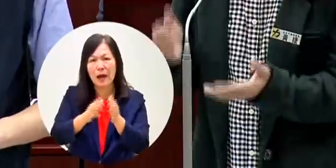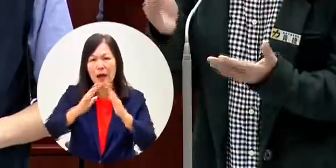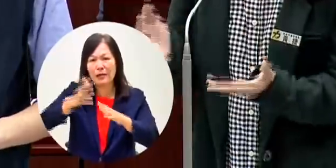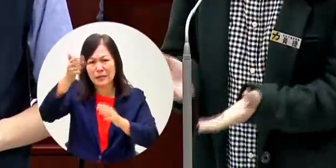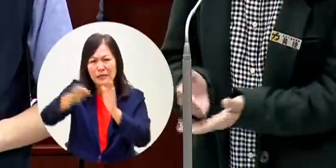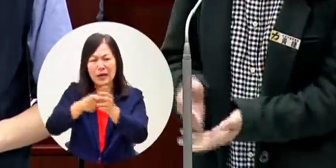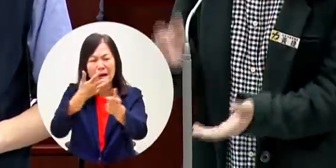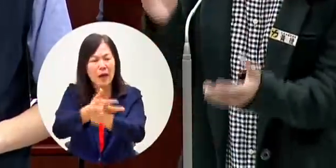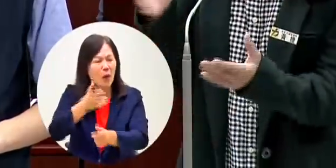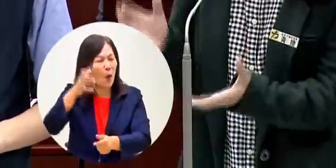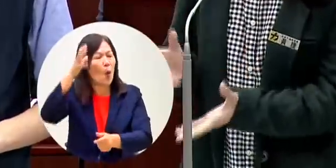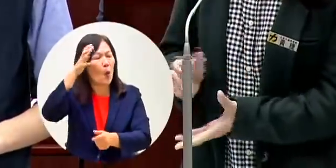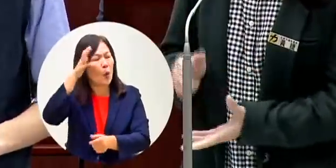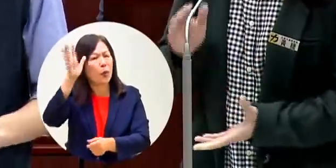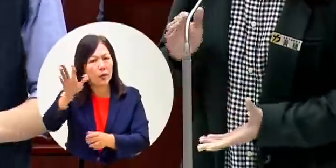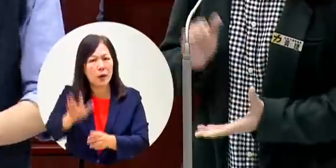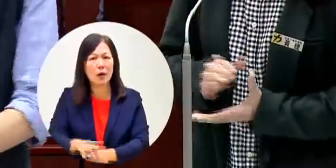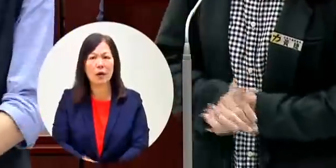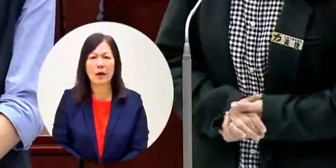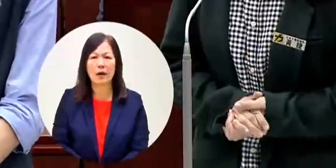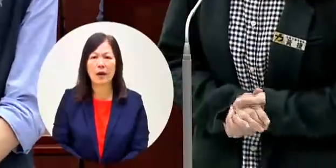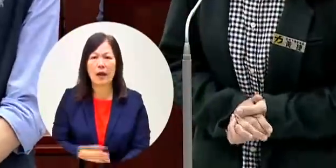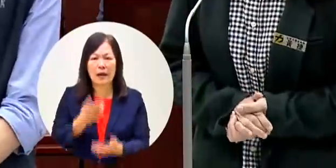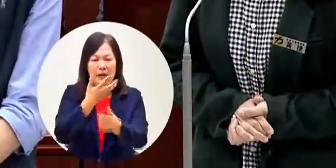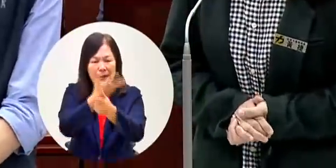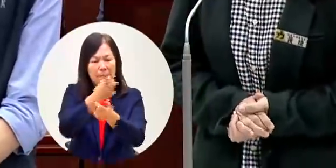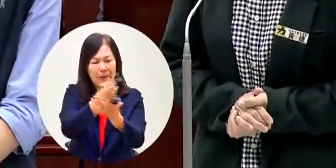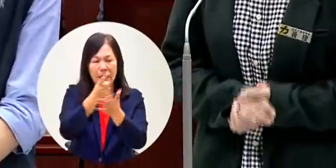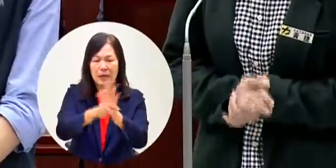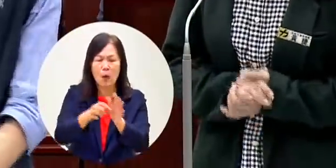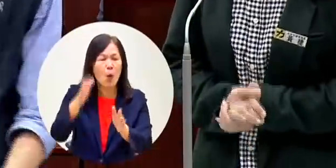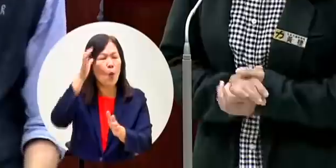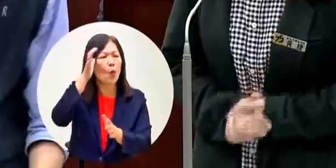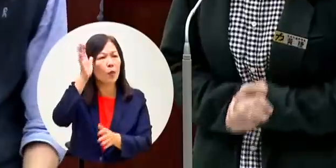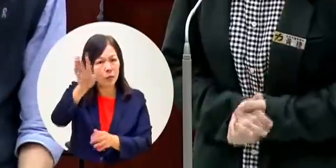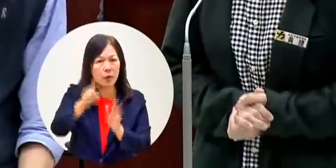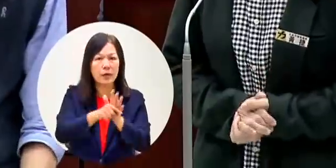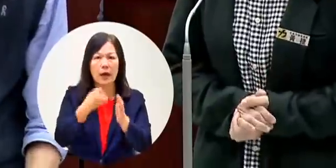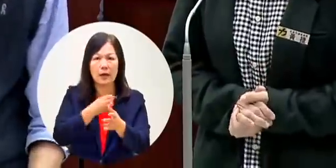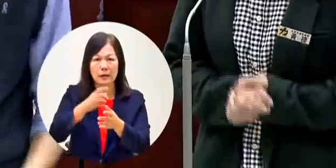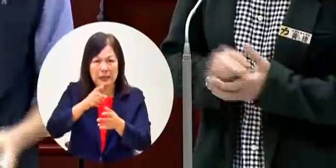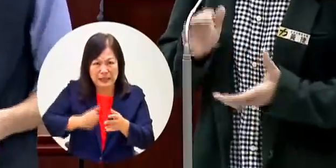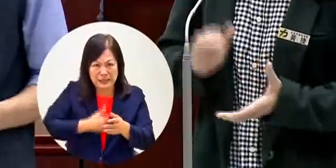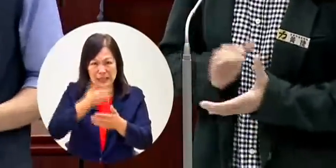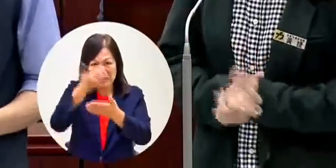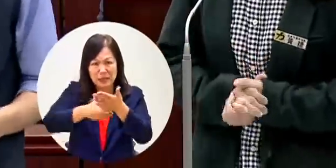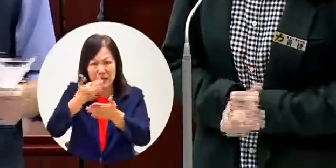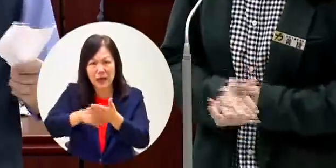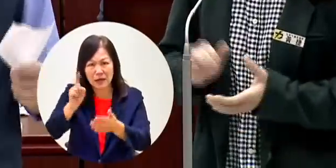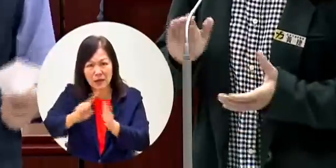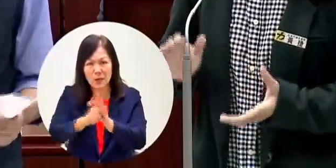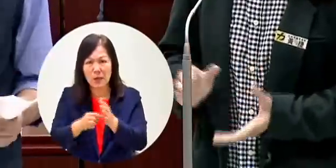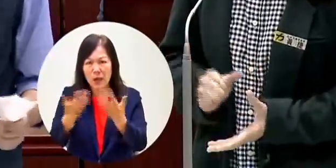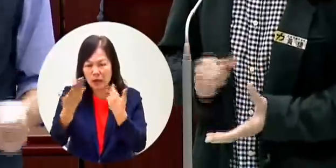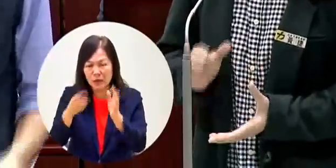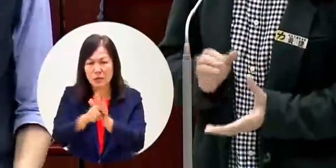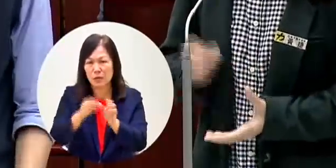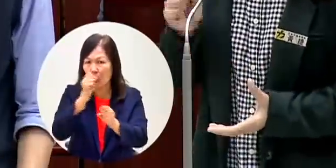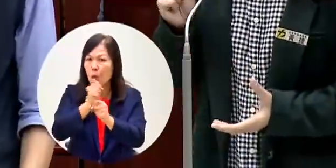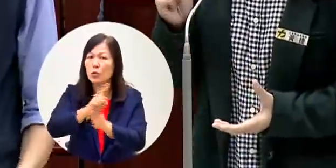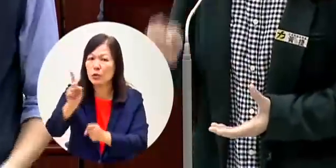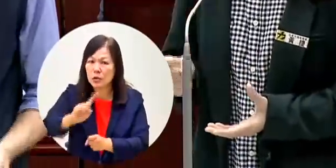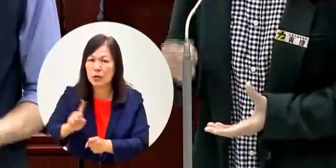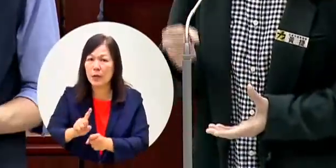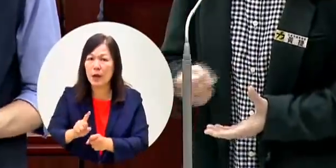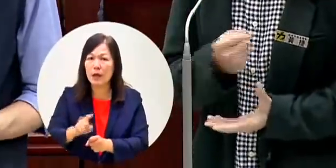给大家一个愿景，说在这个减实质减量上面是什么，具体的政策是什么？这是作为一个市长要打击空